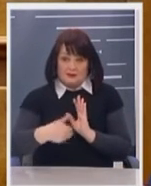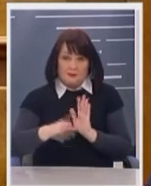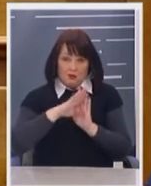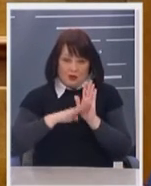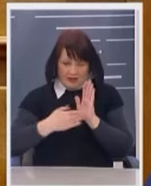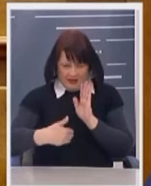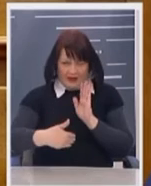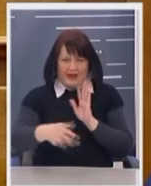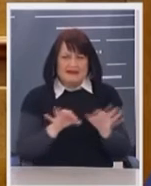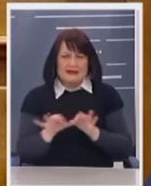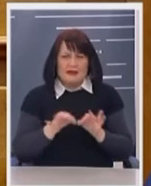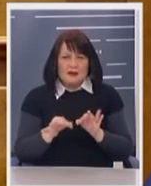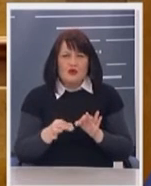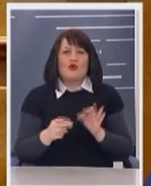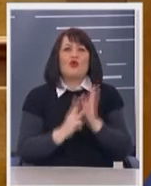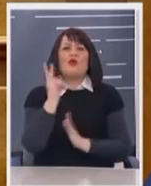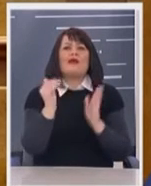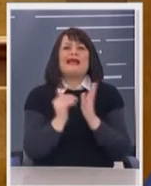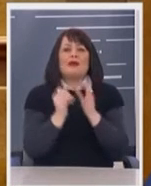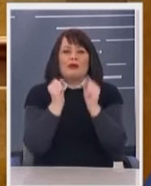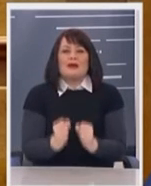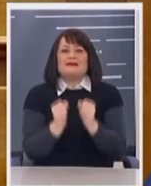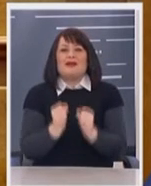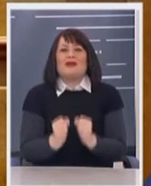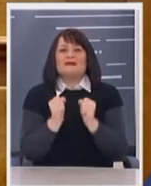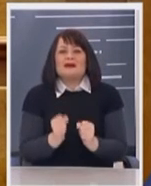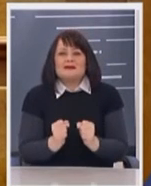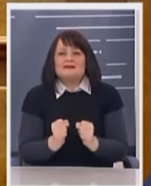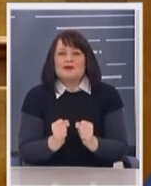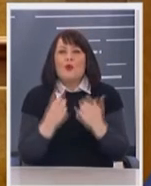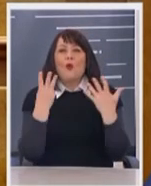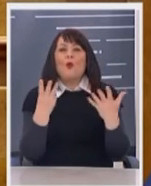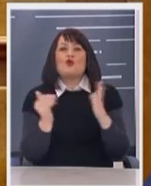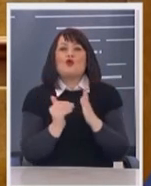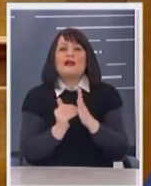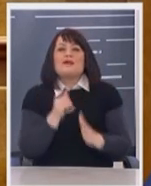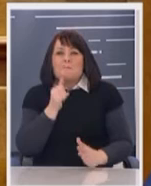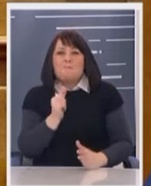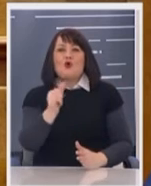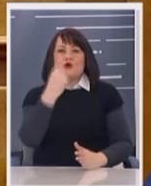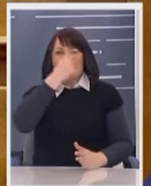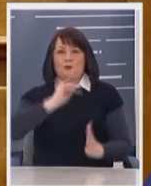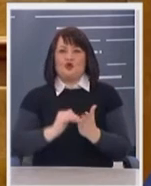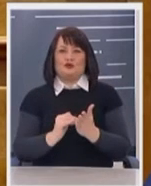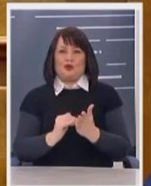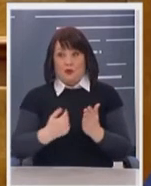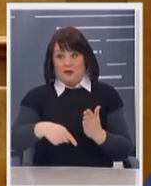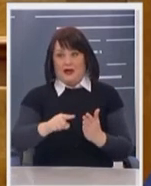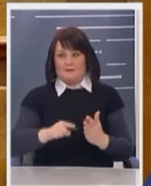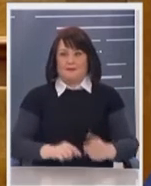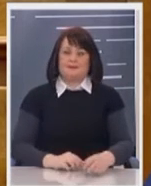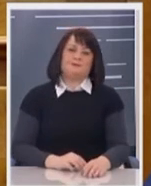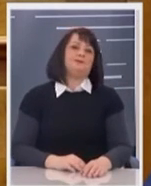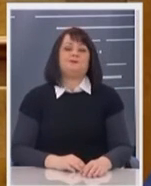διάστημα άλλες 12.000 θέσεις, εκ των οποίων οι 8.000 θα είναι μόνιμο προσωπικό.